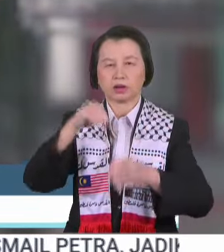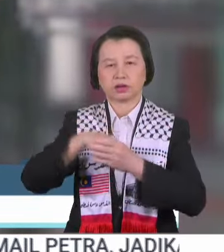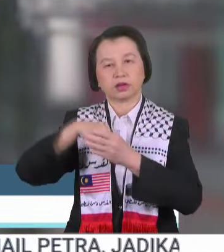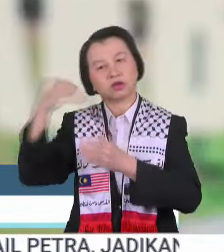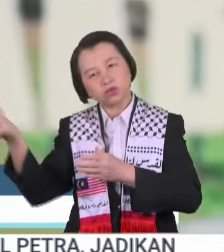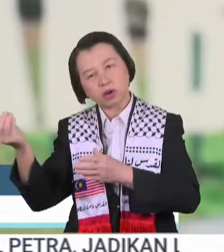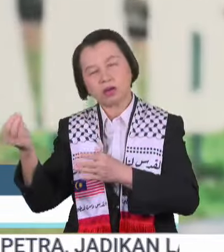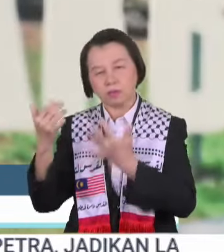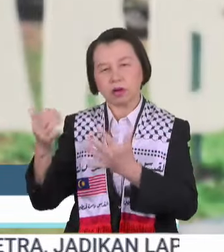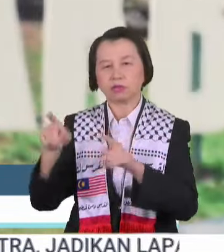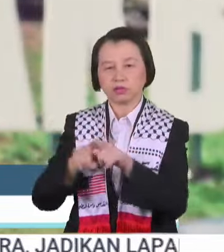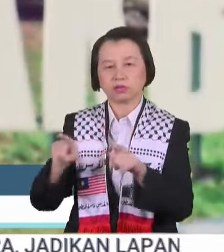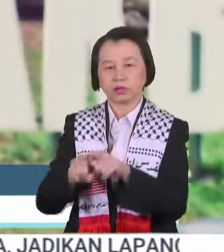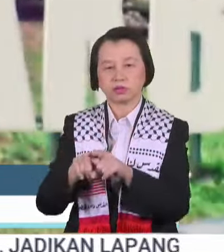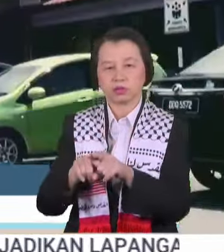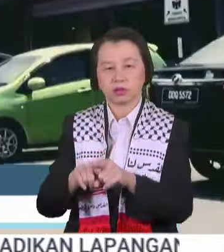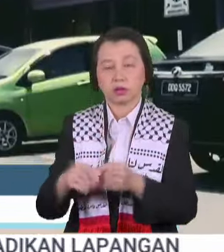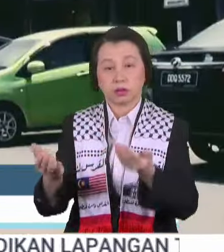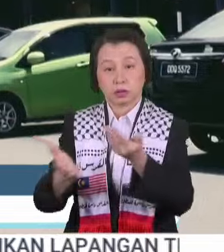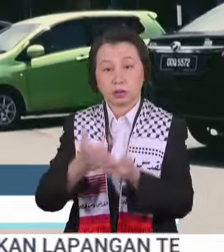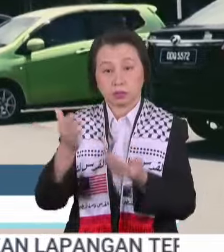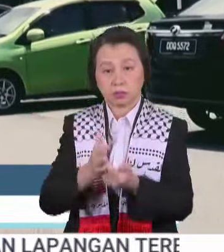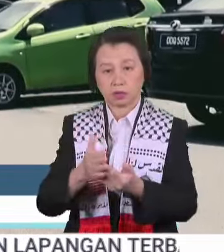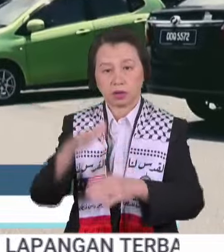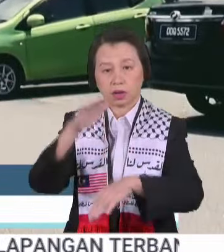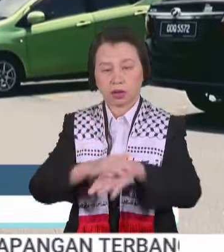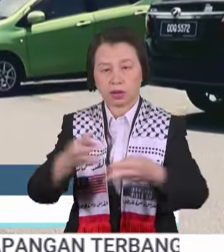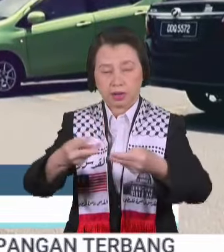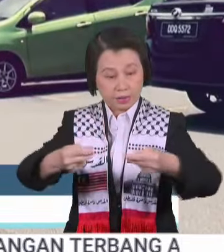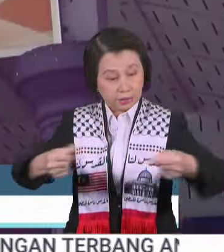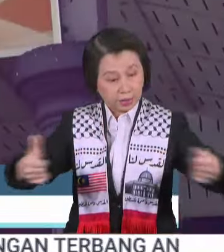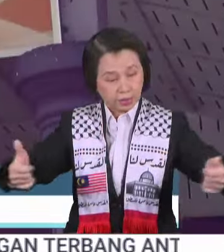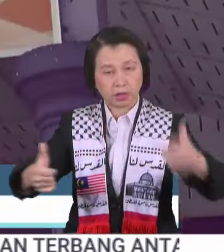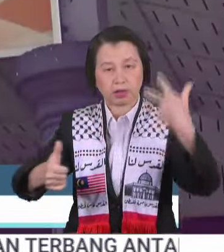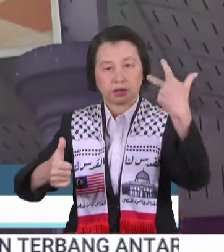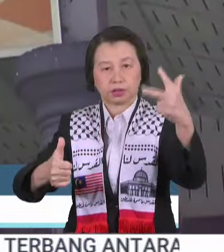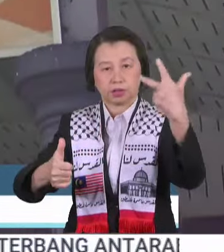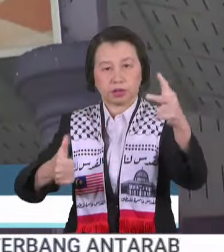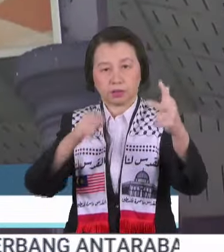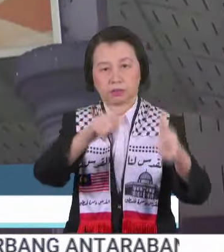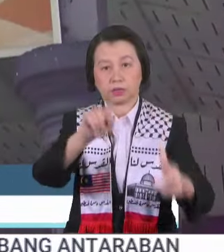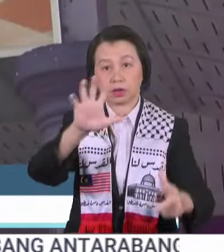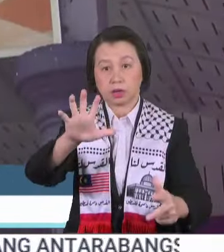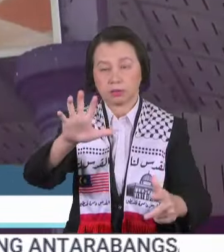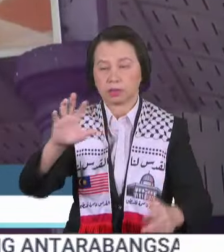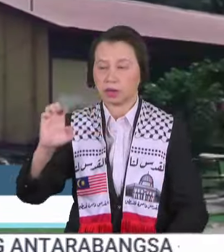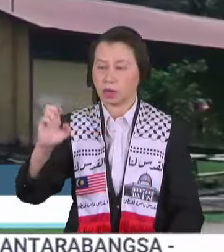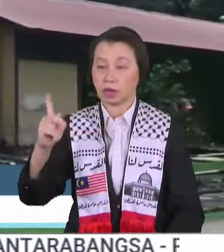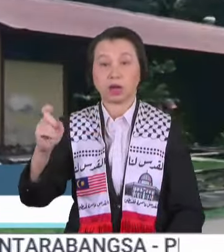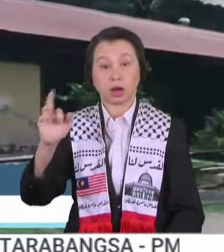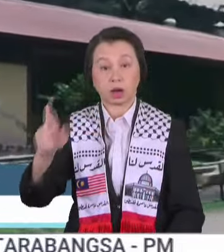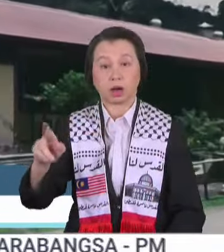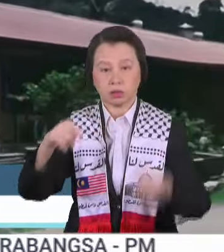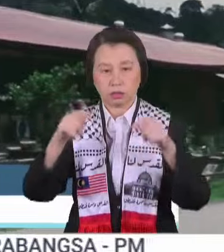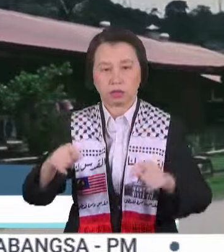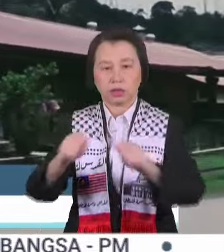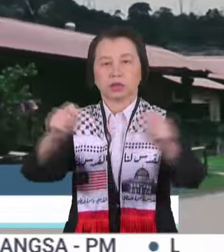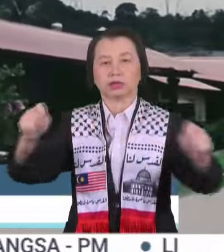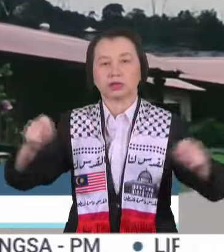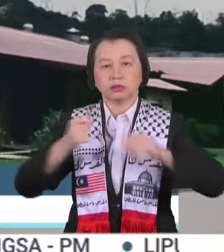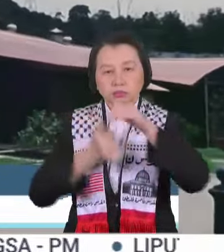luar sana. Kemudahan yang dibina di atas tanah seluas 13.5 ekar ini menjadi payung